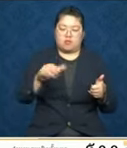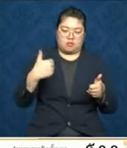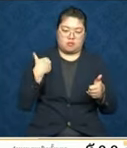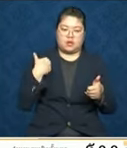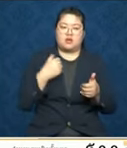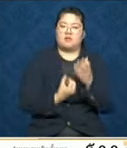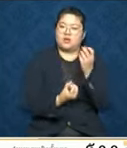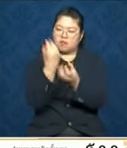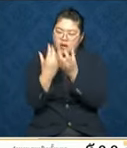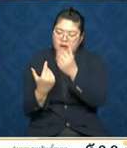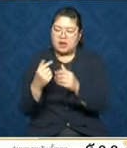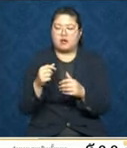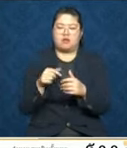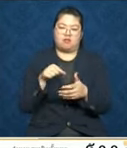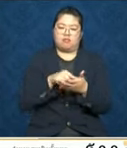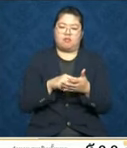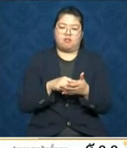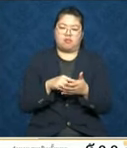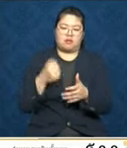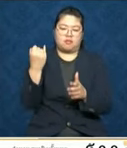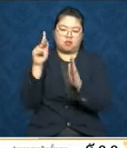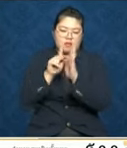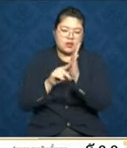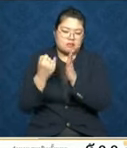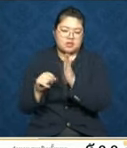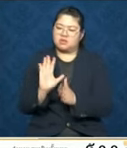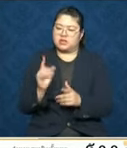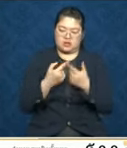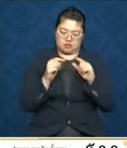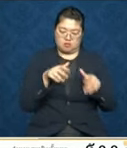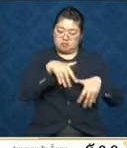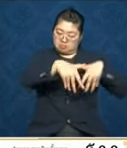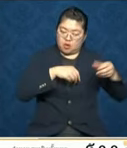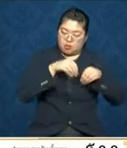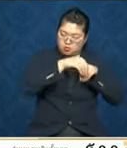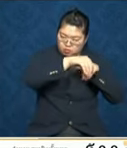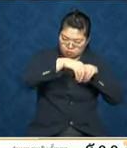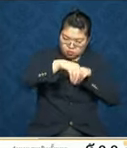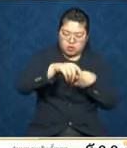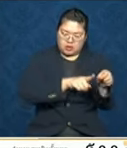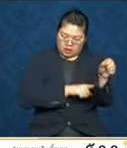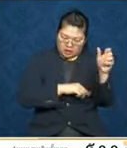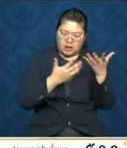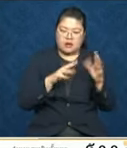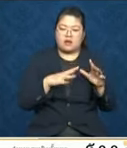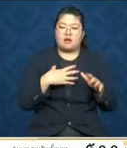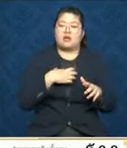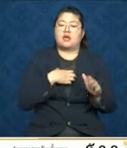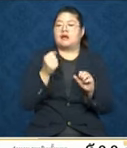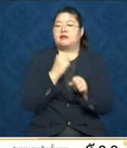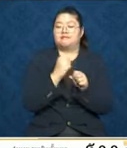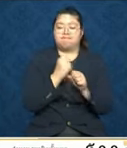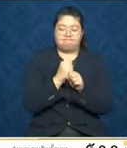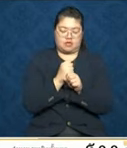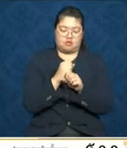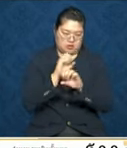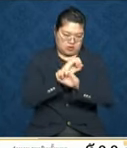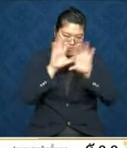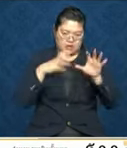กแต่เป็นพื้นที่อยู่มาก่อนนับทศวรรษเรียบร้อยแล้วขอแค่มีการพิสูจน์สิทธิ์แล้วก็ดำเนินการตามขั้นตอนอย่างจริงจังนะคะจึงขอให้หน่วยงาน